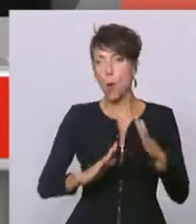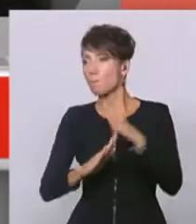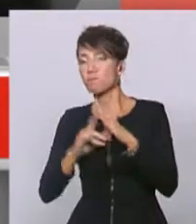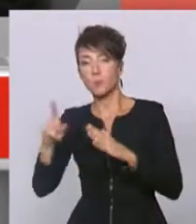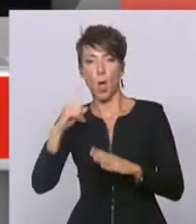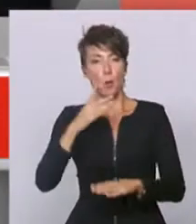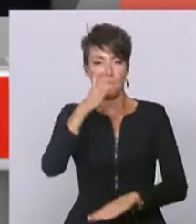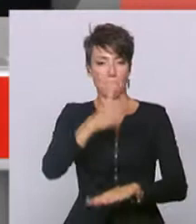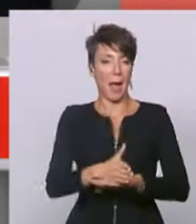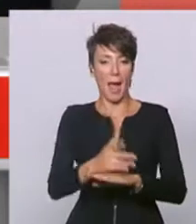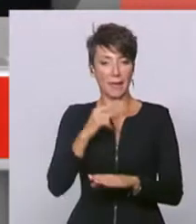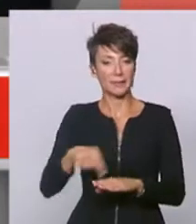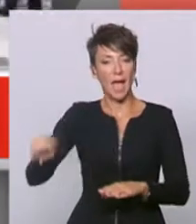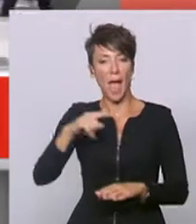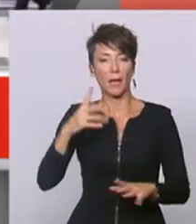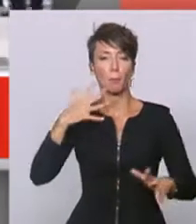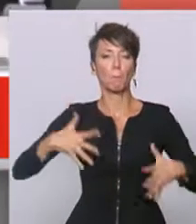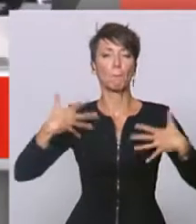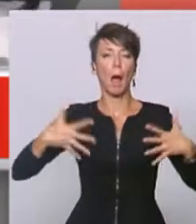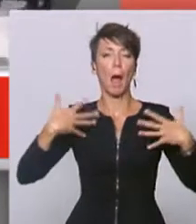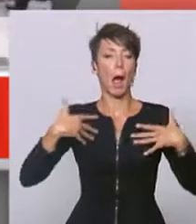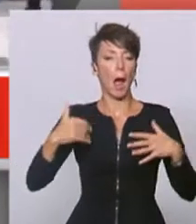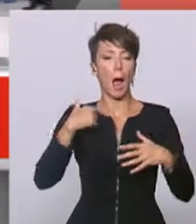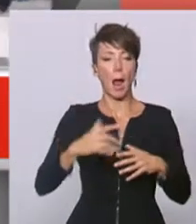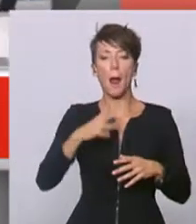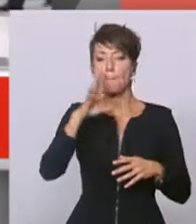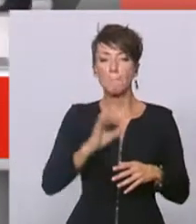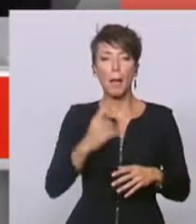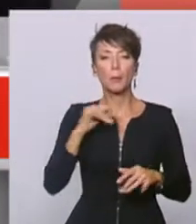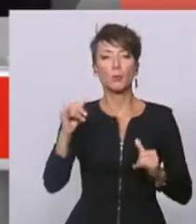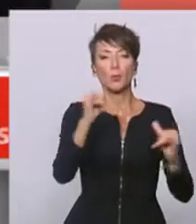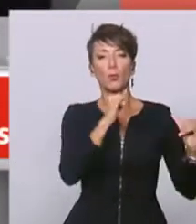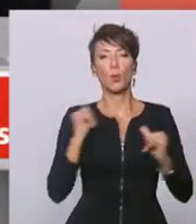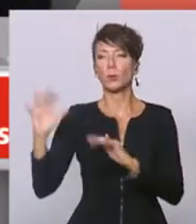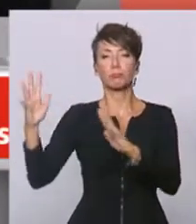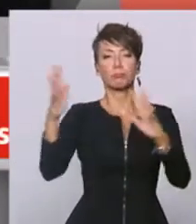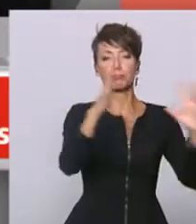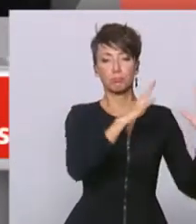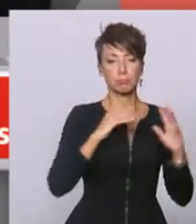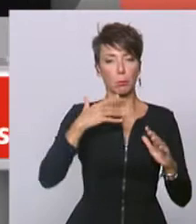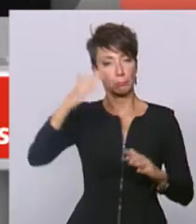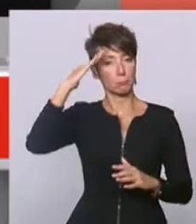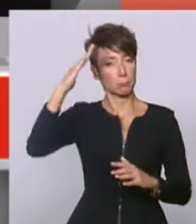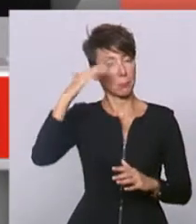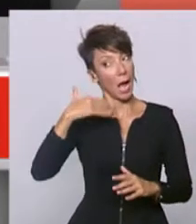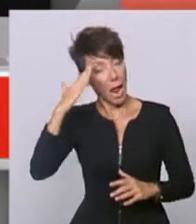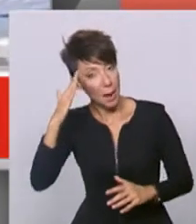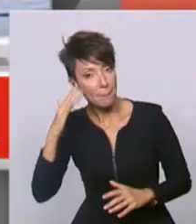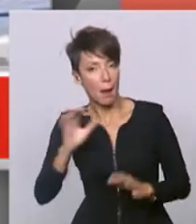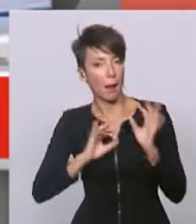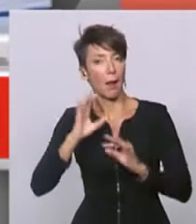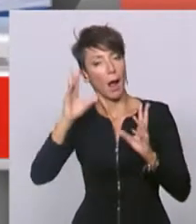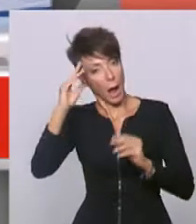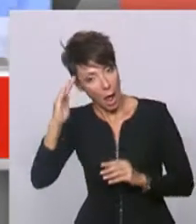Μέγαρο, εκεί που η μπάτση δεν ψάχνει κανένας και με μια χαρά. Πηγαίνω και κάθε δεύτερη-τρίτη μέρα βόλτα στο βασιλικό κήπο, χαιρετάω και τους αστυνομικούς. Καλημέρα μου λένε. Έχω